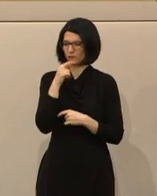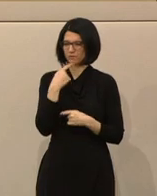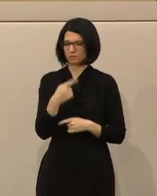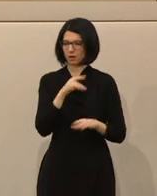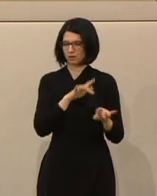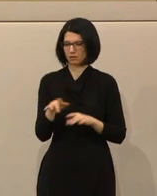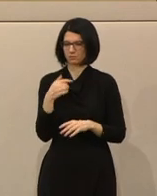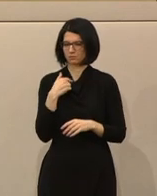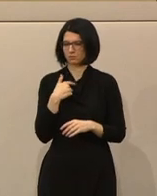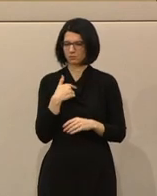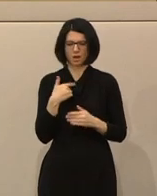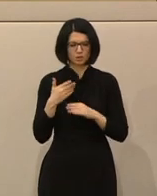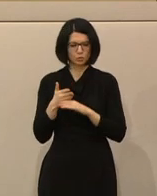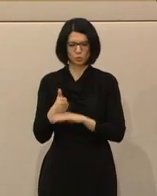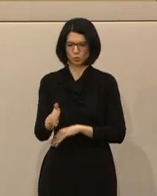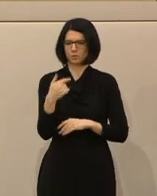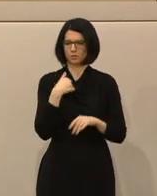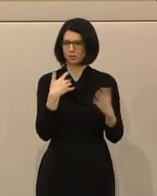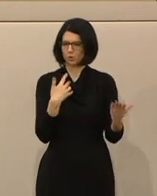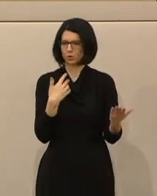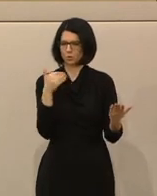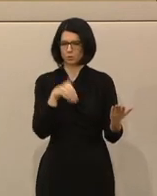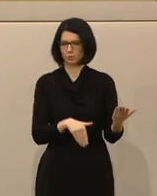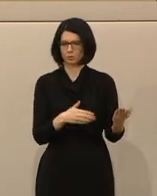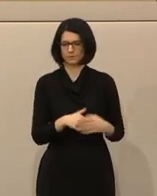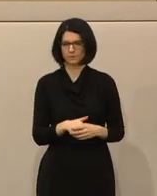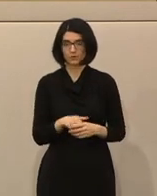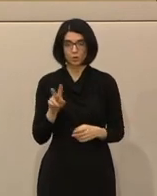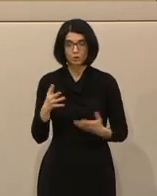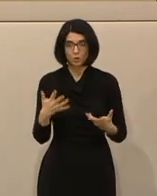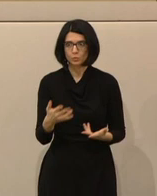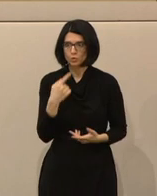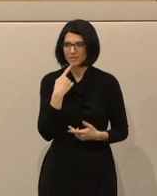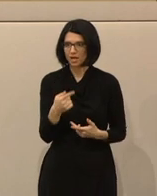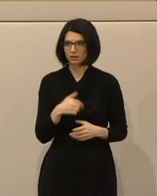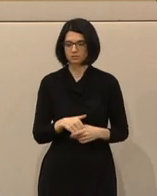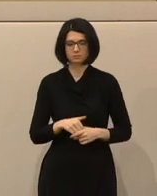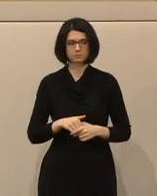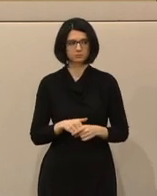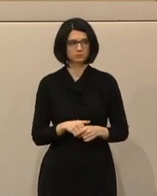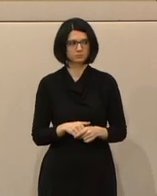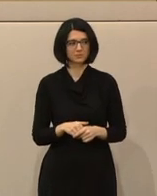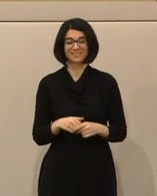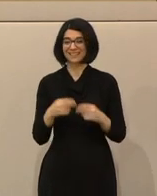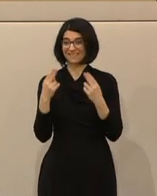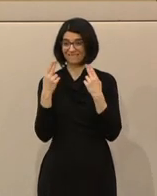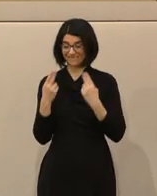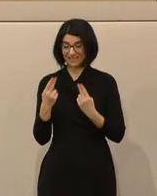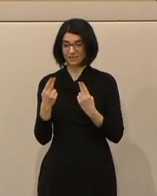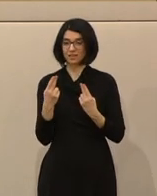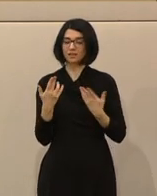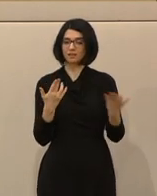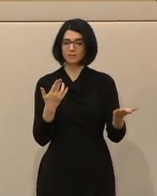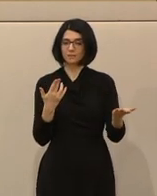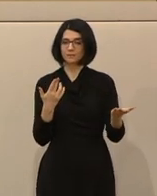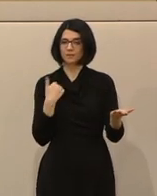ständiger Rechtsprechung. Und warum sagt er das? Warum sagt er das? Dass es wichtig ist,